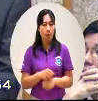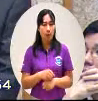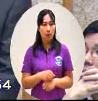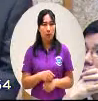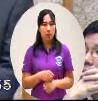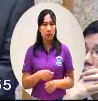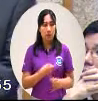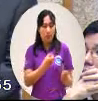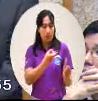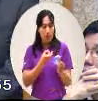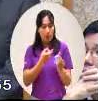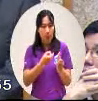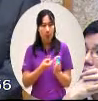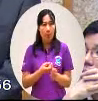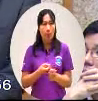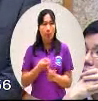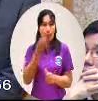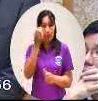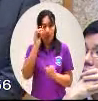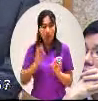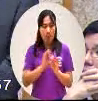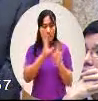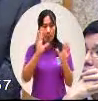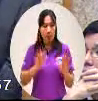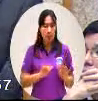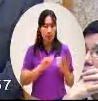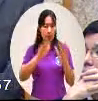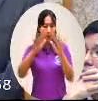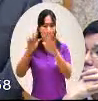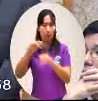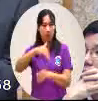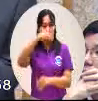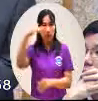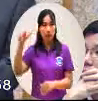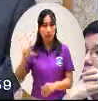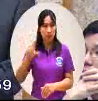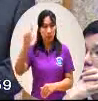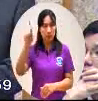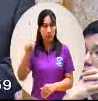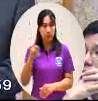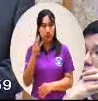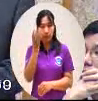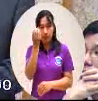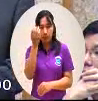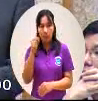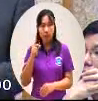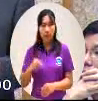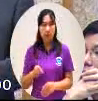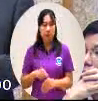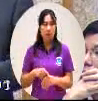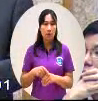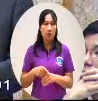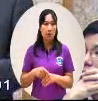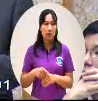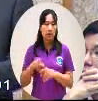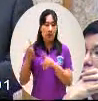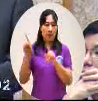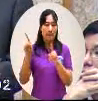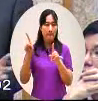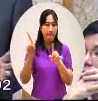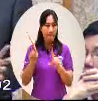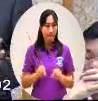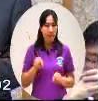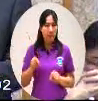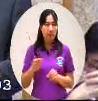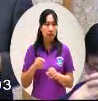也有特别开这个赏萤火虫的这个专车上去。那我想，比照今年这个方式哈，我们提早来做规划